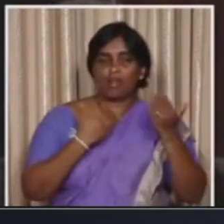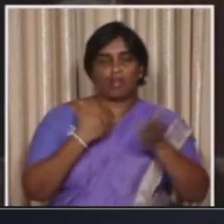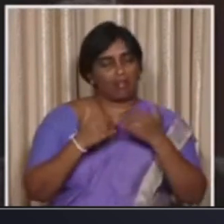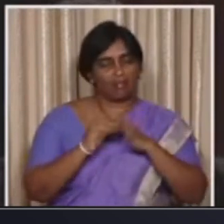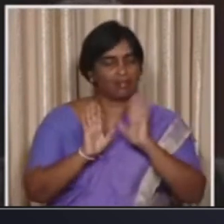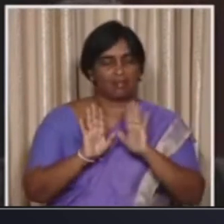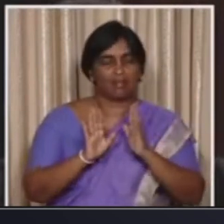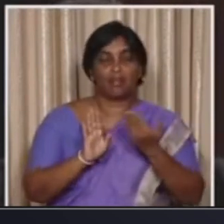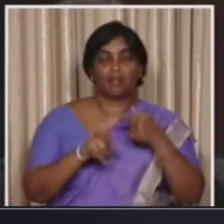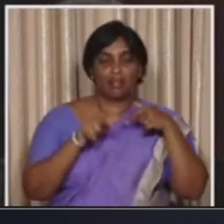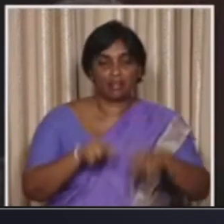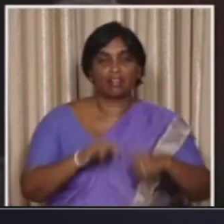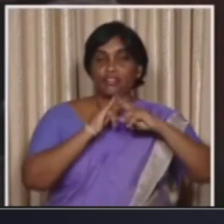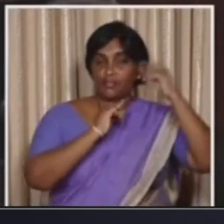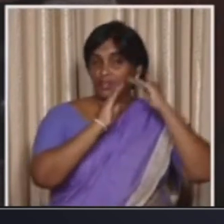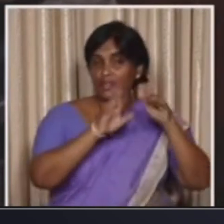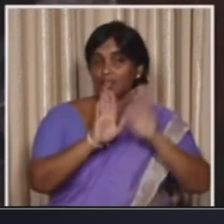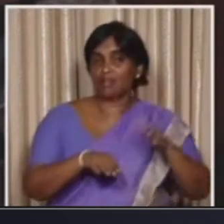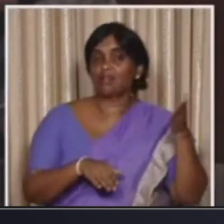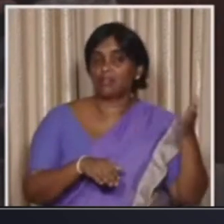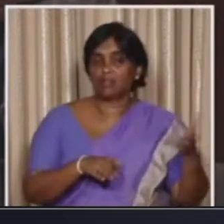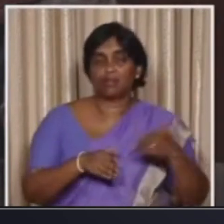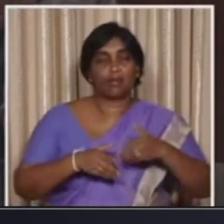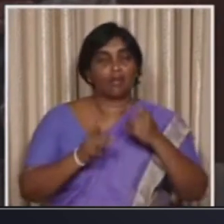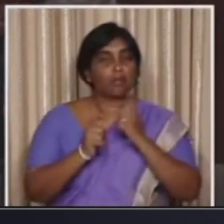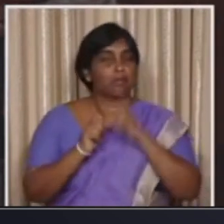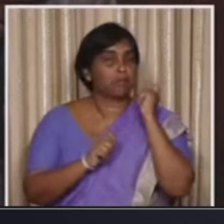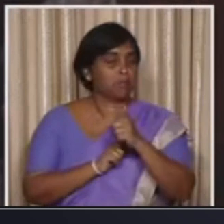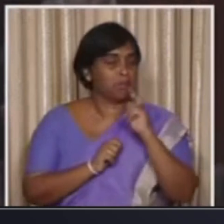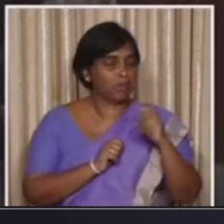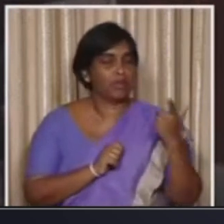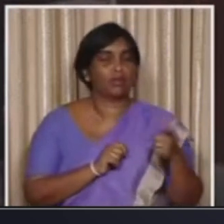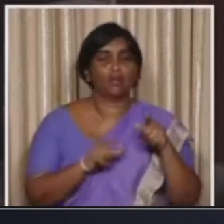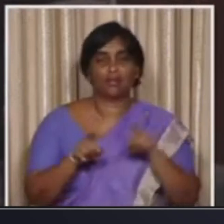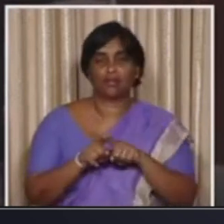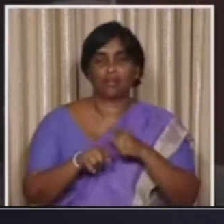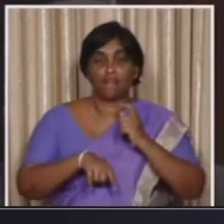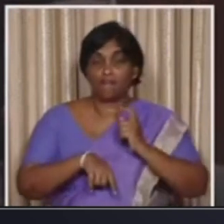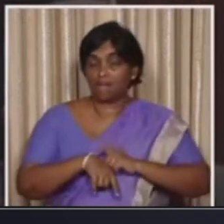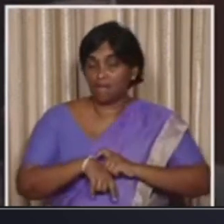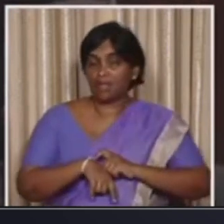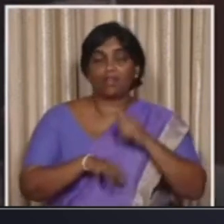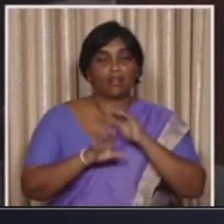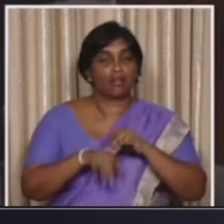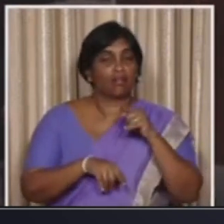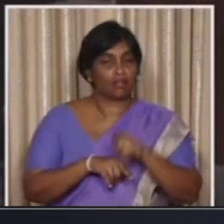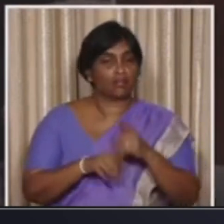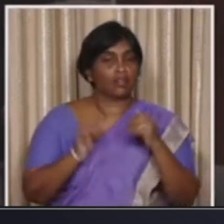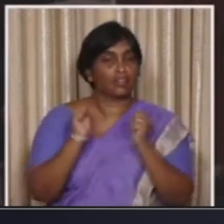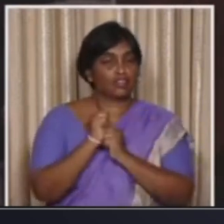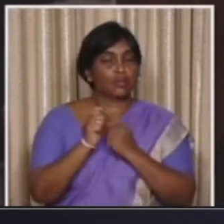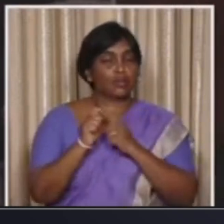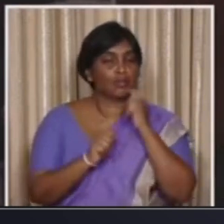kalin me inna Vishwavidyala wala daruwo mahapola gewan nathuwa e wage ma tama welawata me ara samurdhi